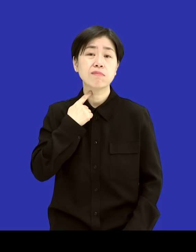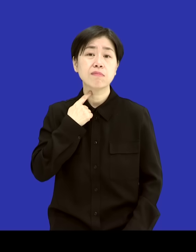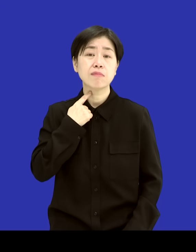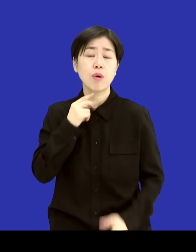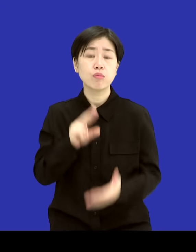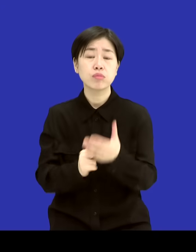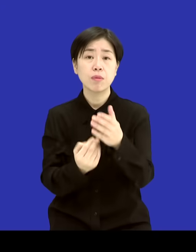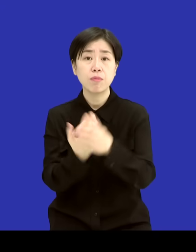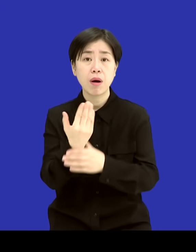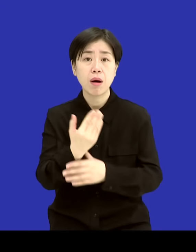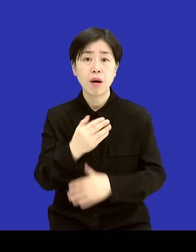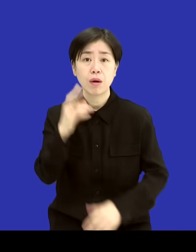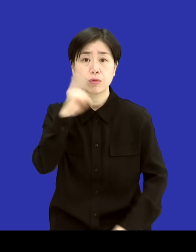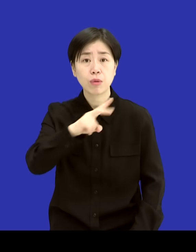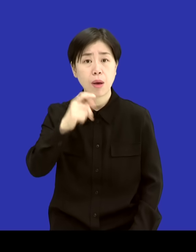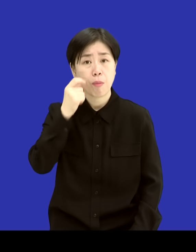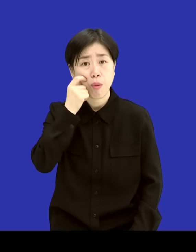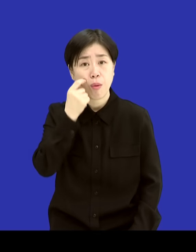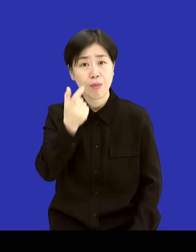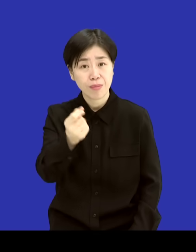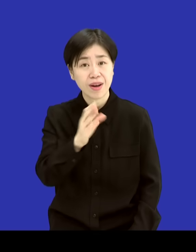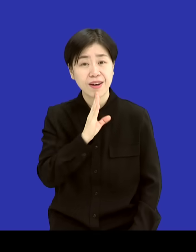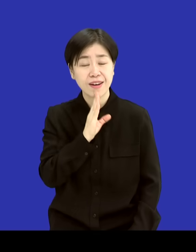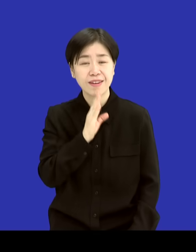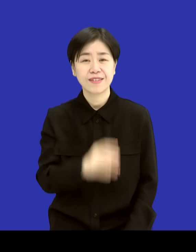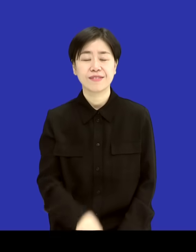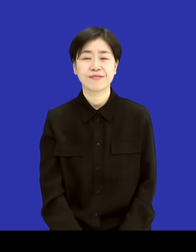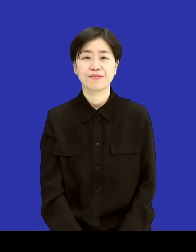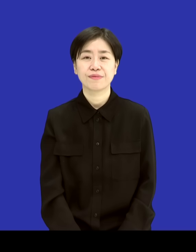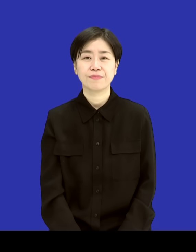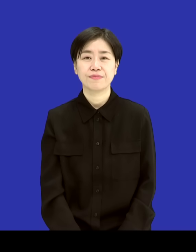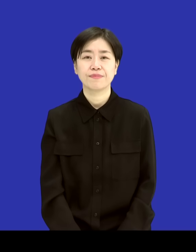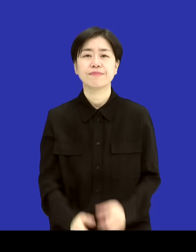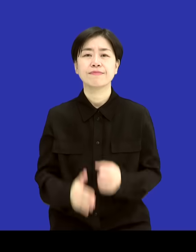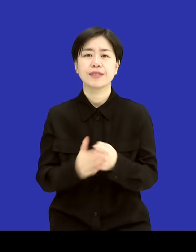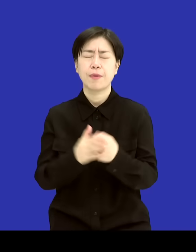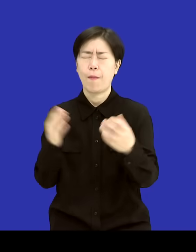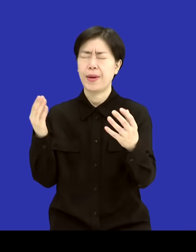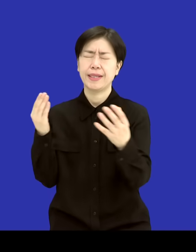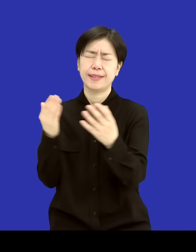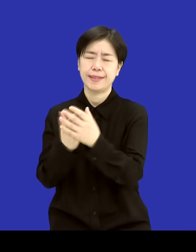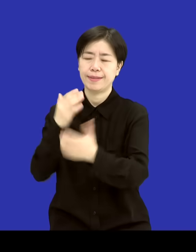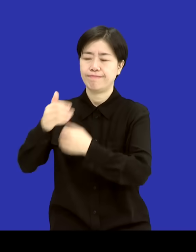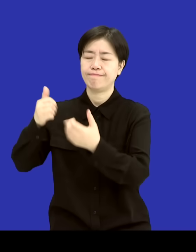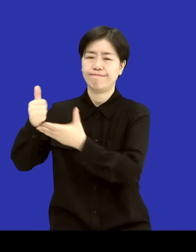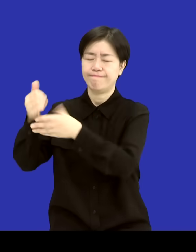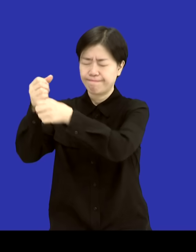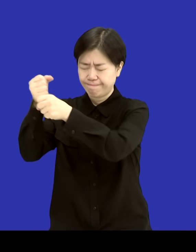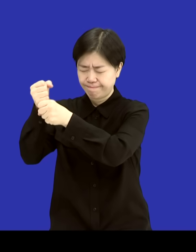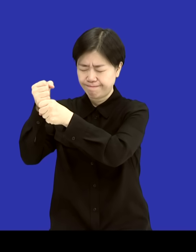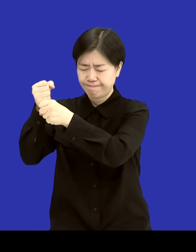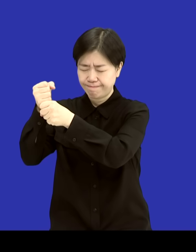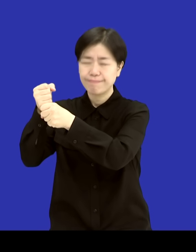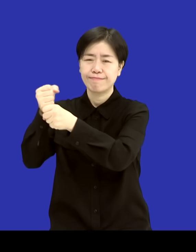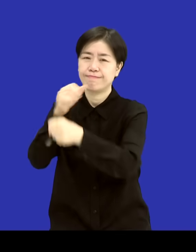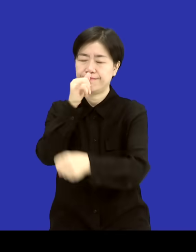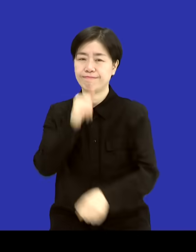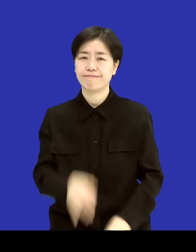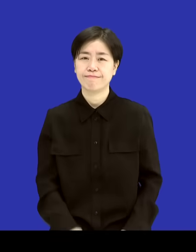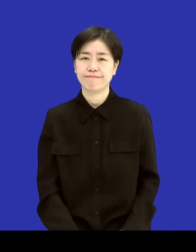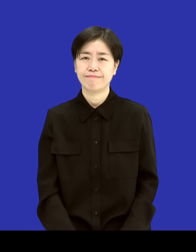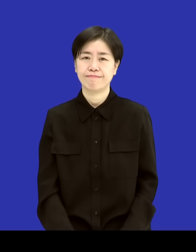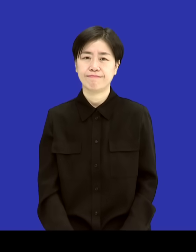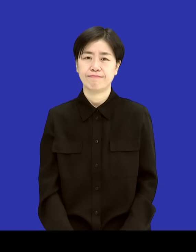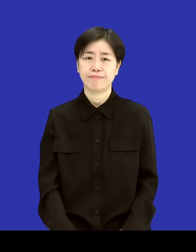삑사리가 나는 네, 네. 그런 상황이니까 좀 그때 좀 많이 두렵기도 하면서 불안했겠네요. 불안하고